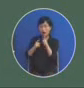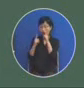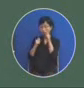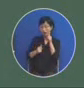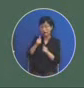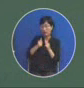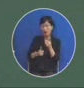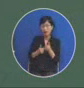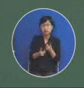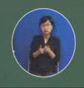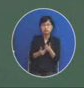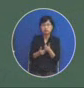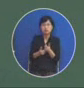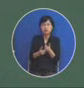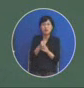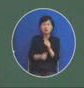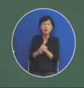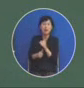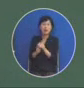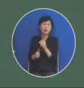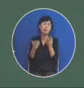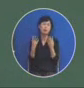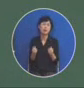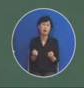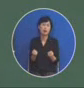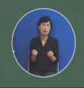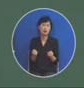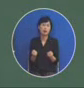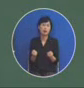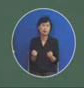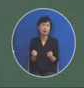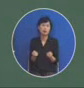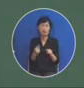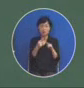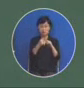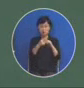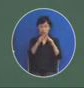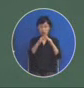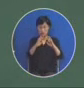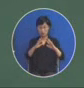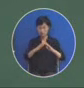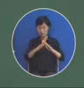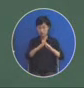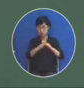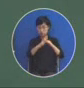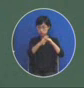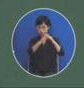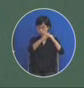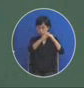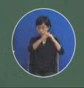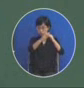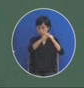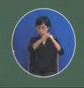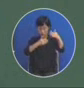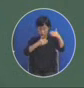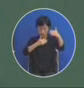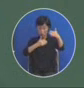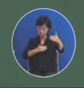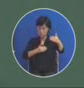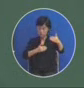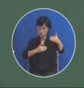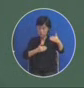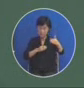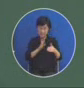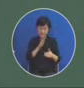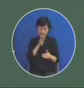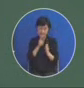church? There's quite a few cases. 그런데 성전을 건축하면서 진짜 응답을 받아야 되는데 어떻게 하면 받을까요? And as we